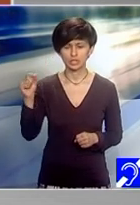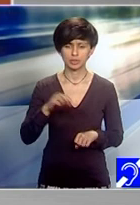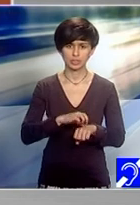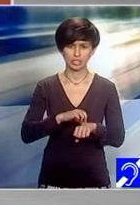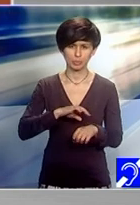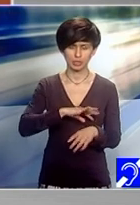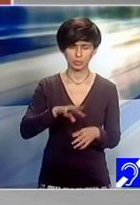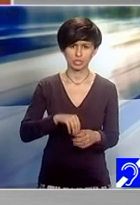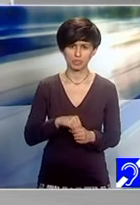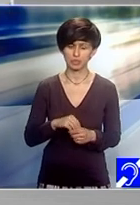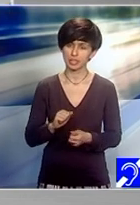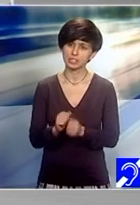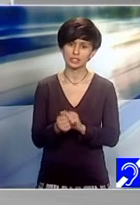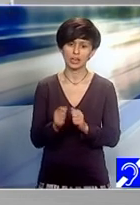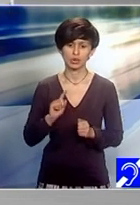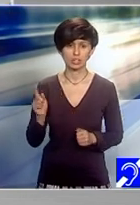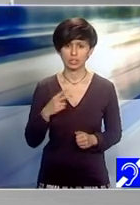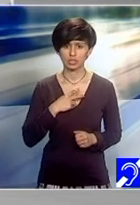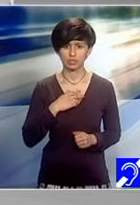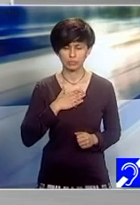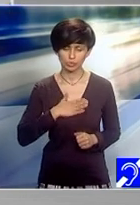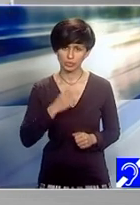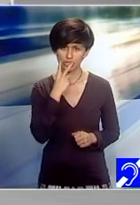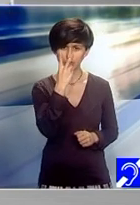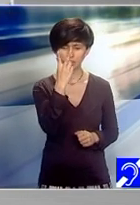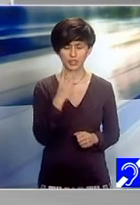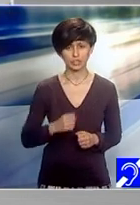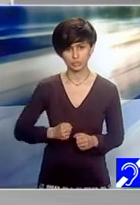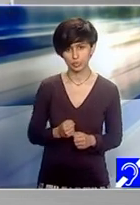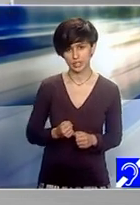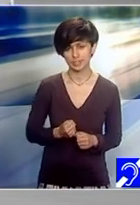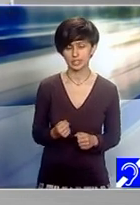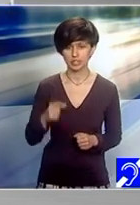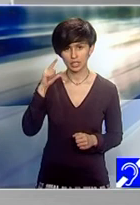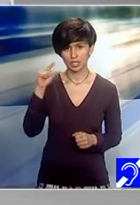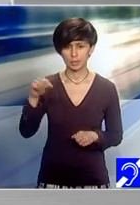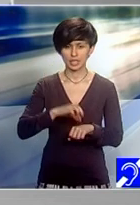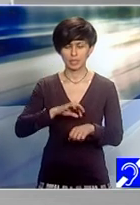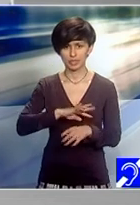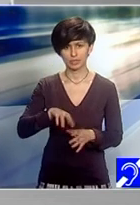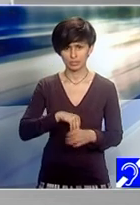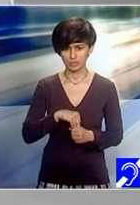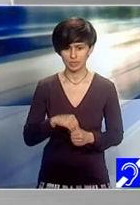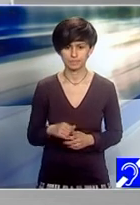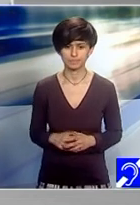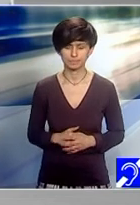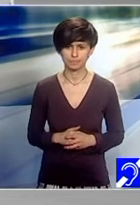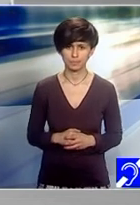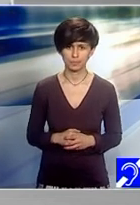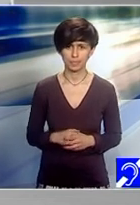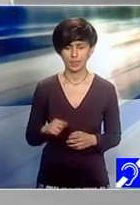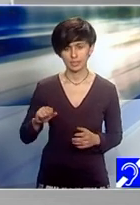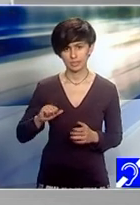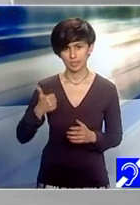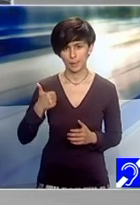la medicul de familie. Sunt mai multe lucruri pe care suntem, încă nu avem partea științifică finalizată în proiect. Prima